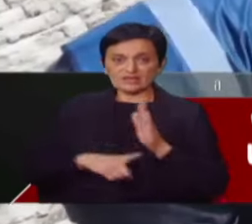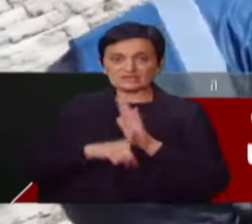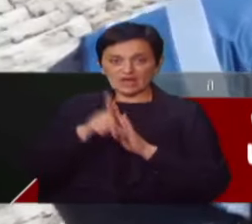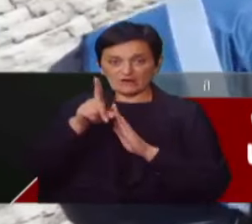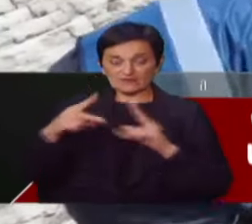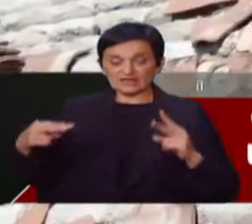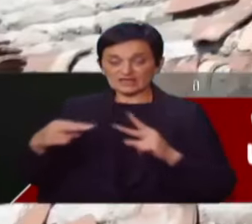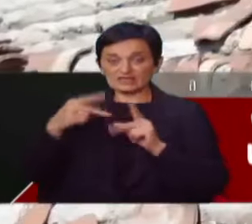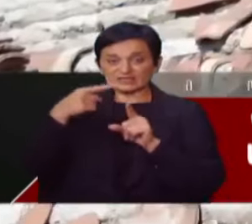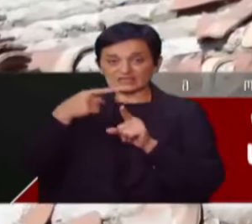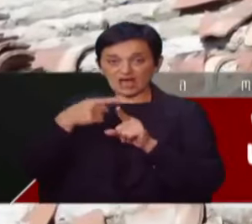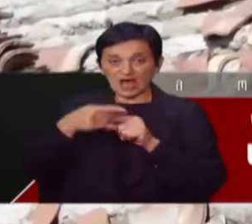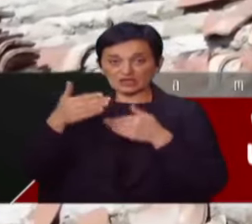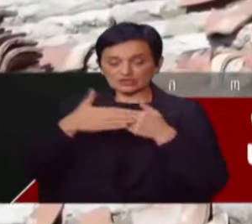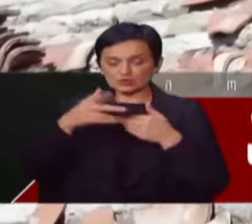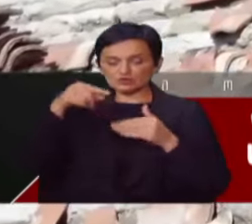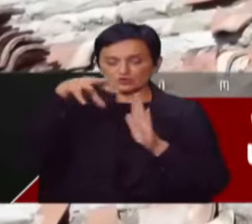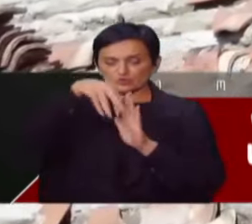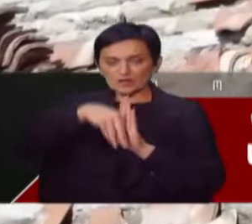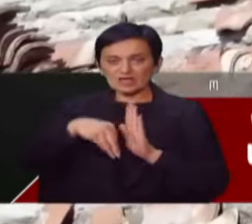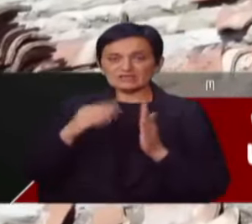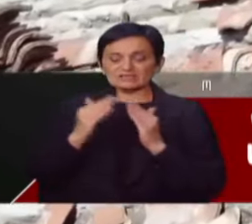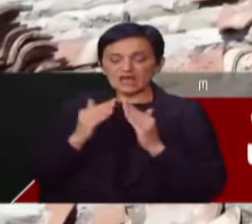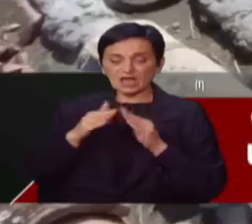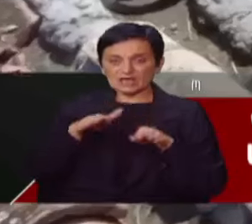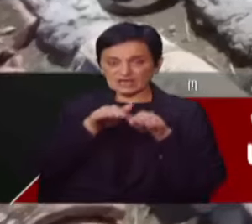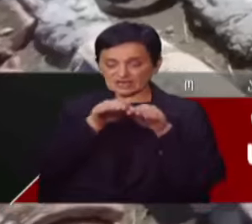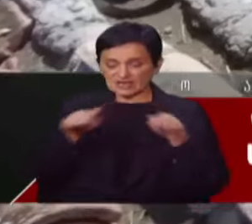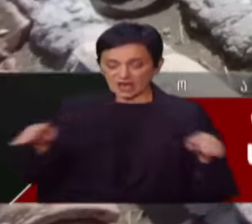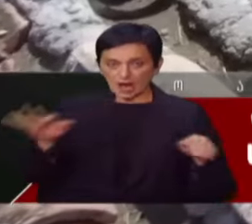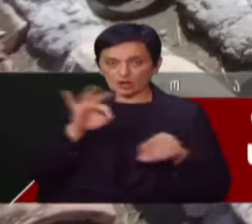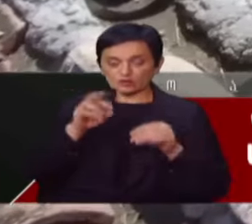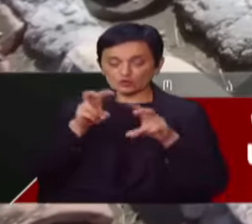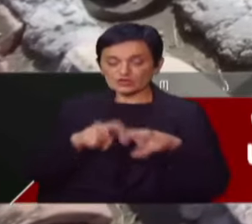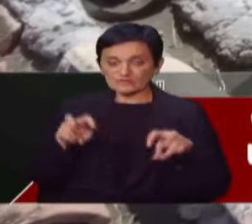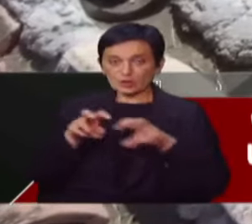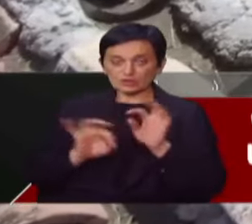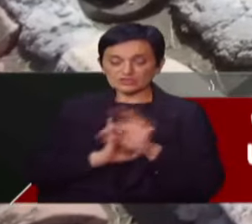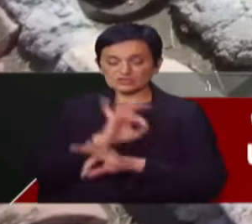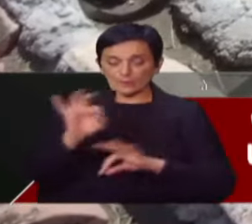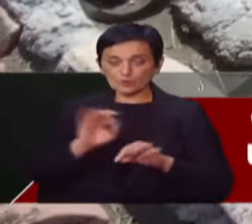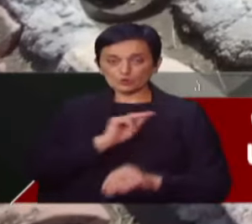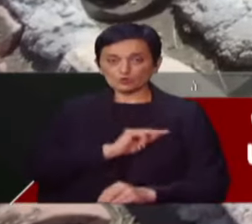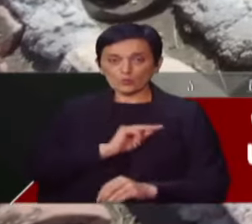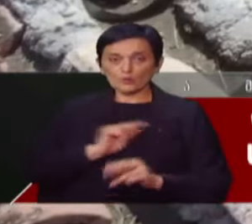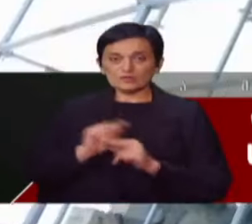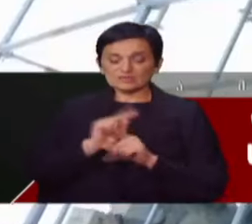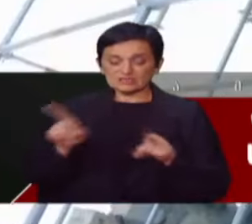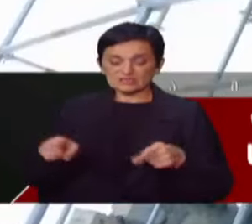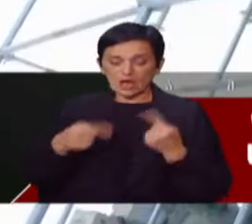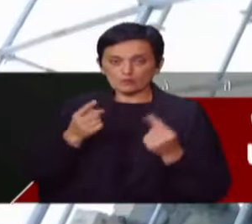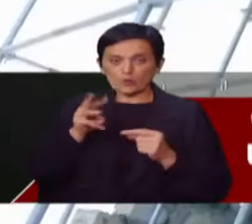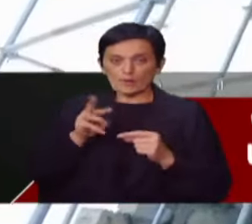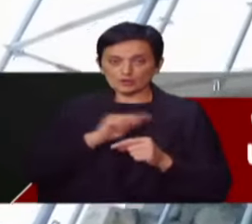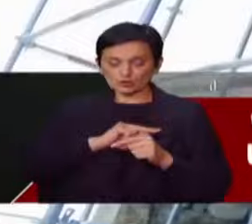ალავერდის საკათედრო ტაძრის კარიბჭე სამრეკლოსა და საეპისკოპოსო სახლის გადახურვასთან დაკავშირებული კვლევით საპროექტო სამუშაოები და სარესტავრაციო